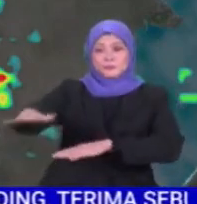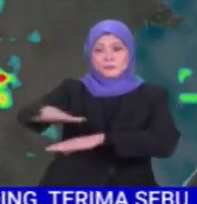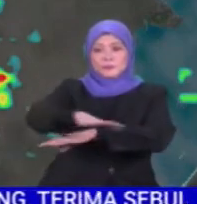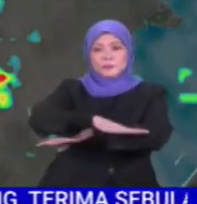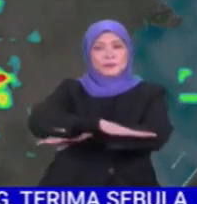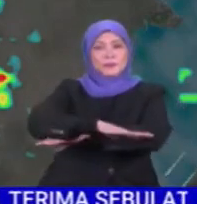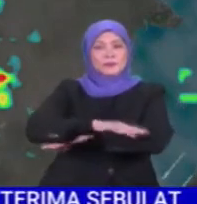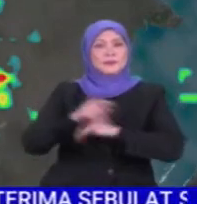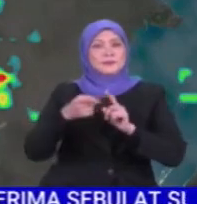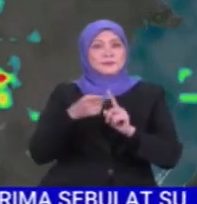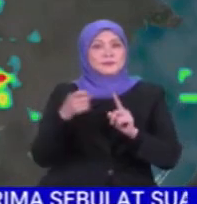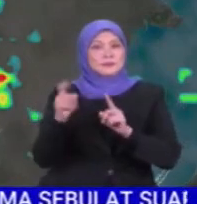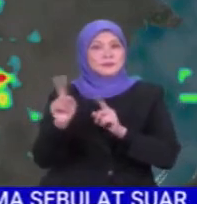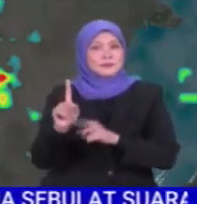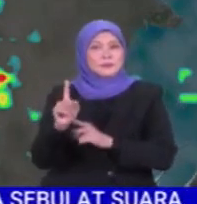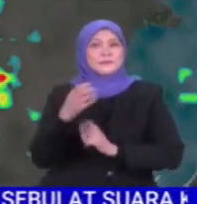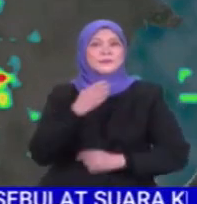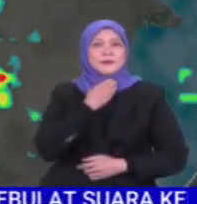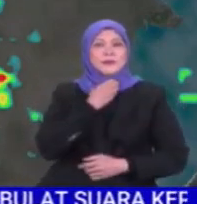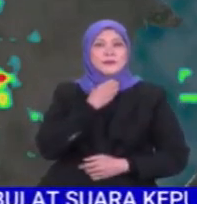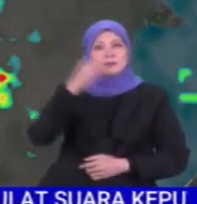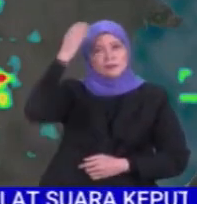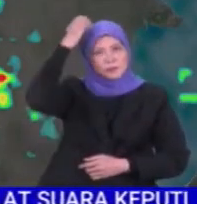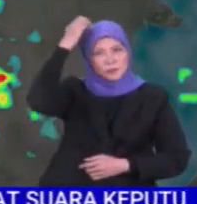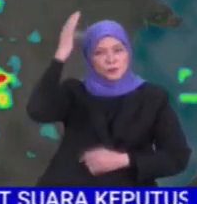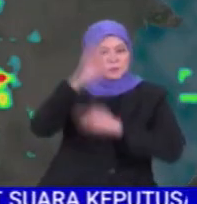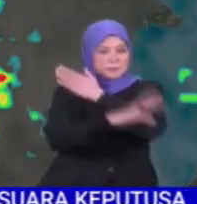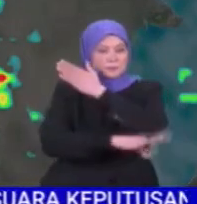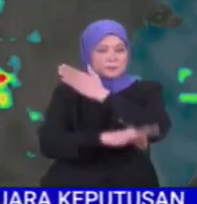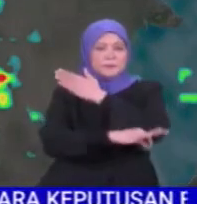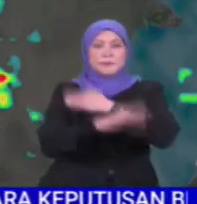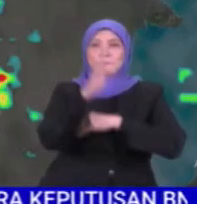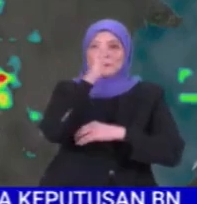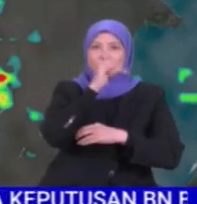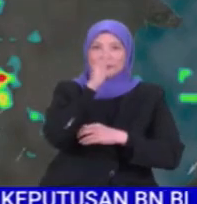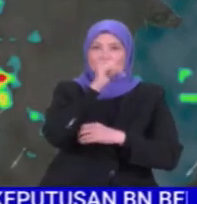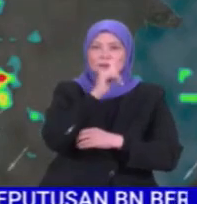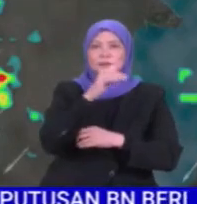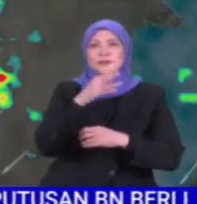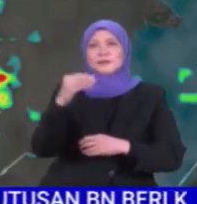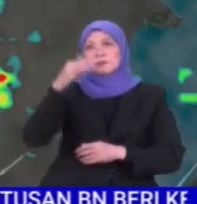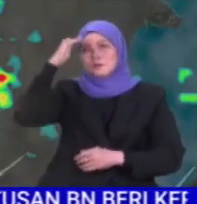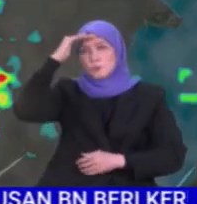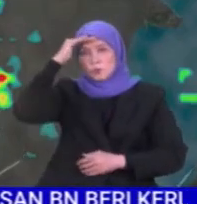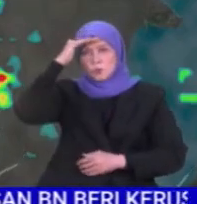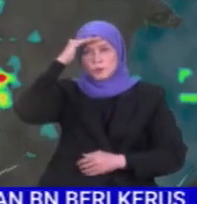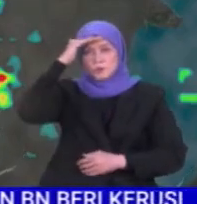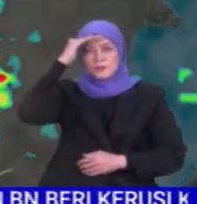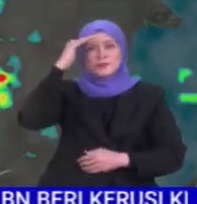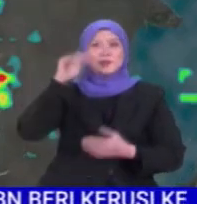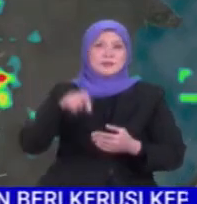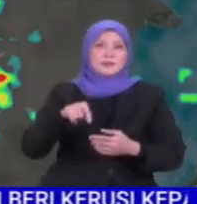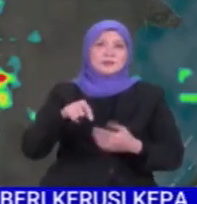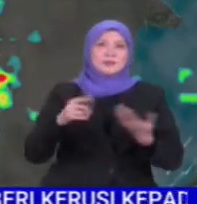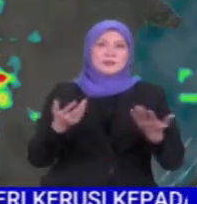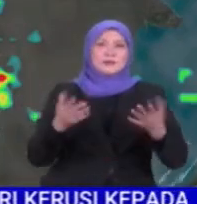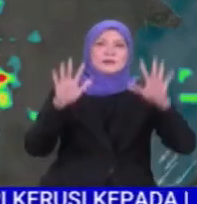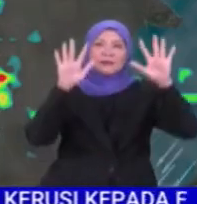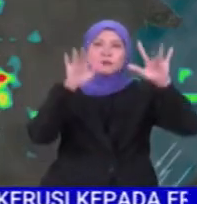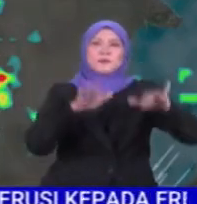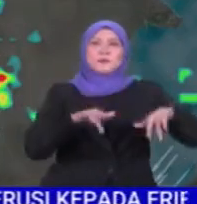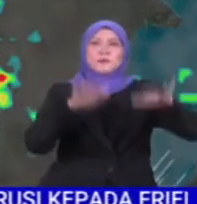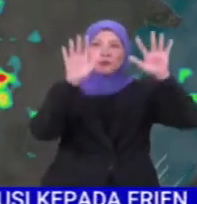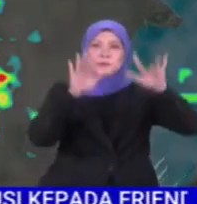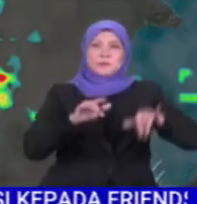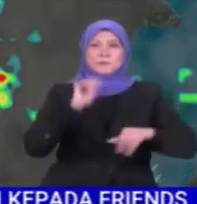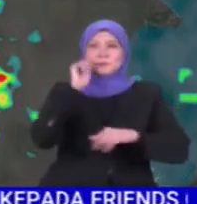pantai melibatkan negeri Perak, Selangor, Negeri Sembilan, Melaka dan juga di barat di negeri Johor akan mengalami keadaan cuaca yang agak lembap